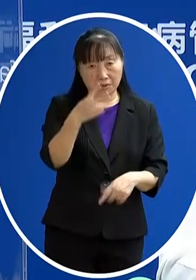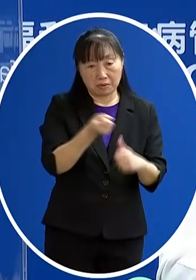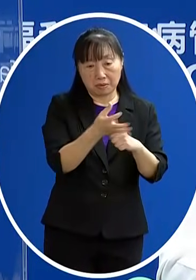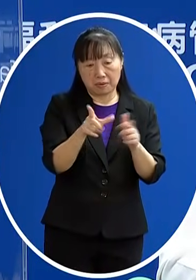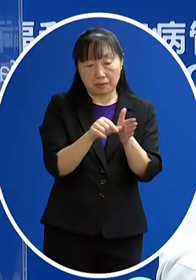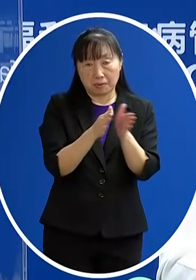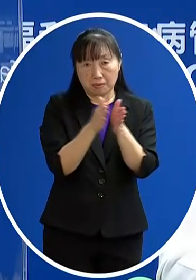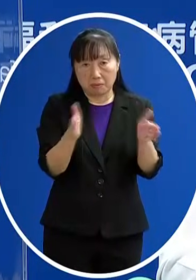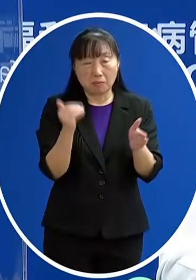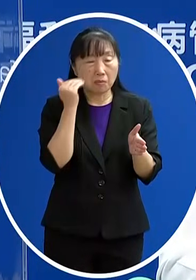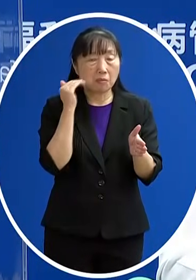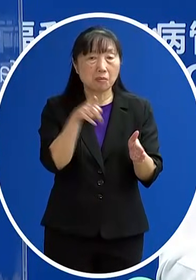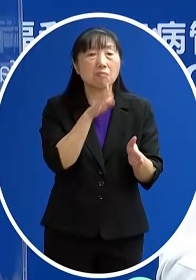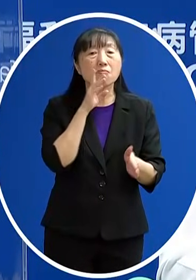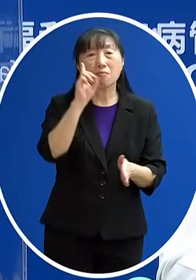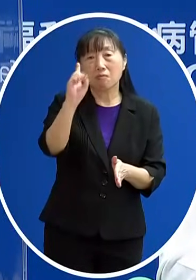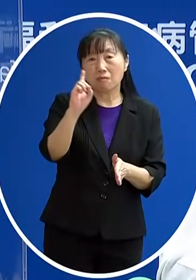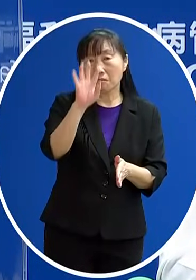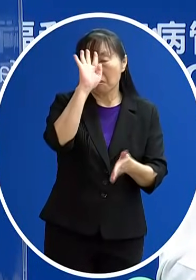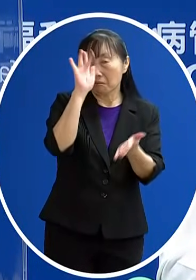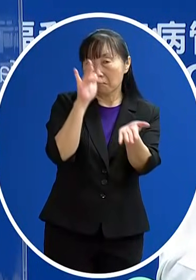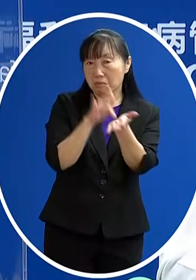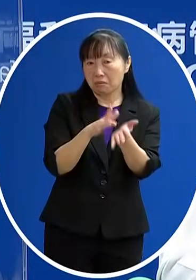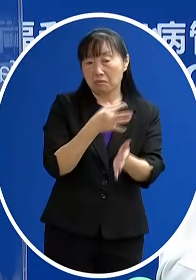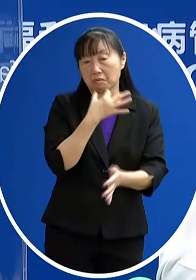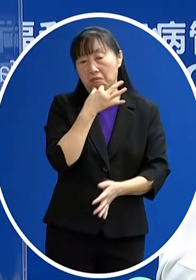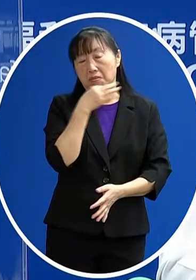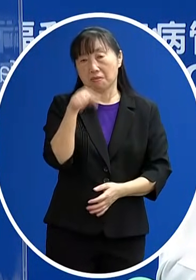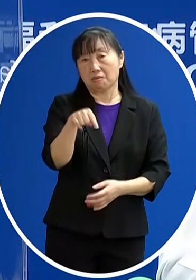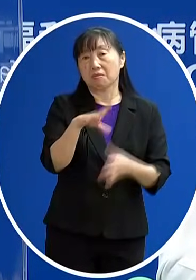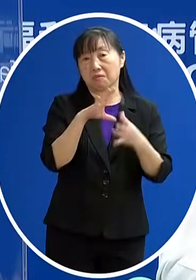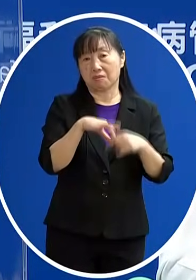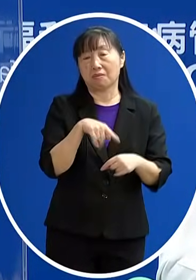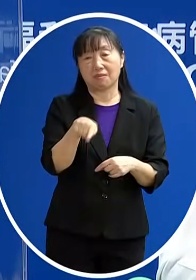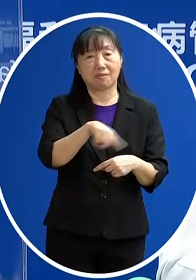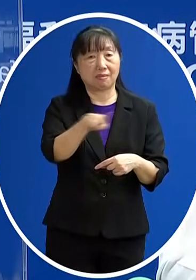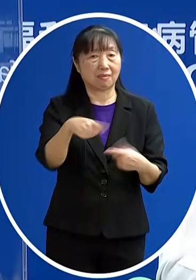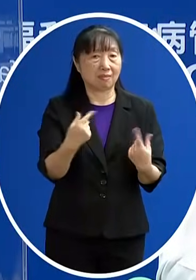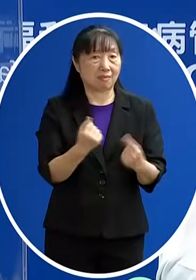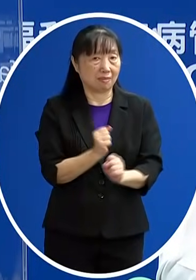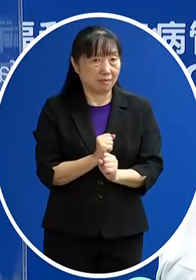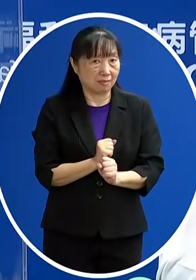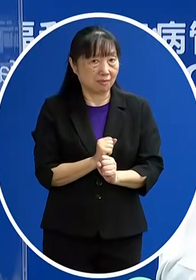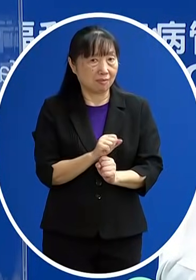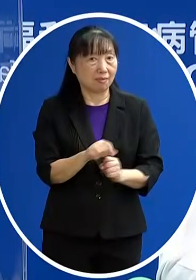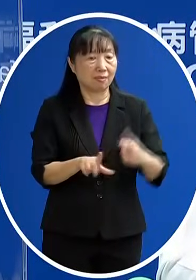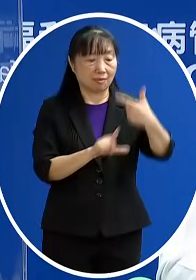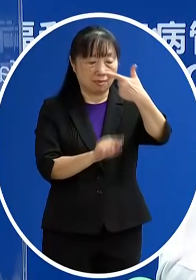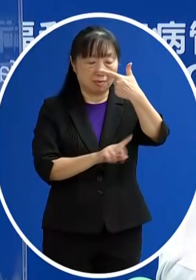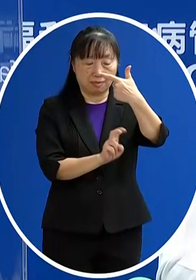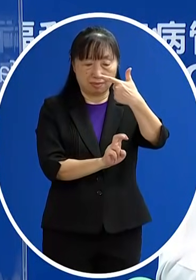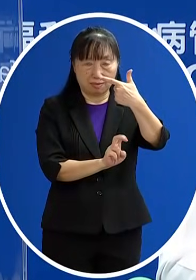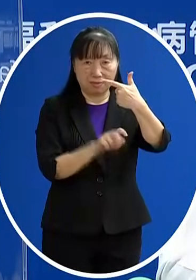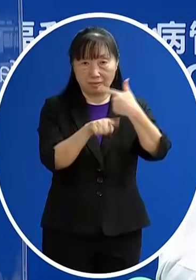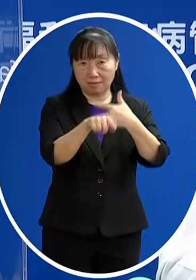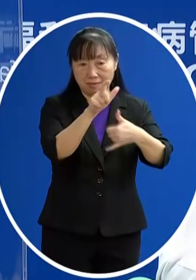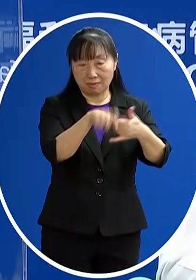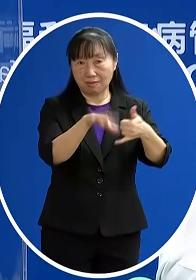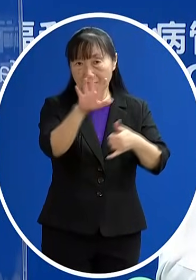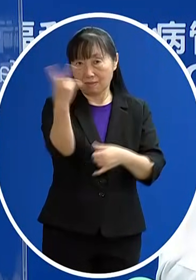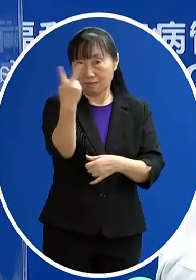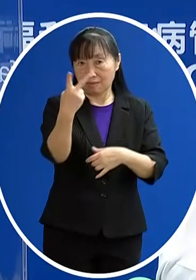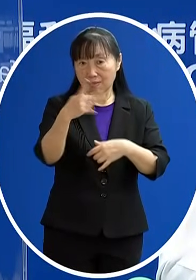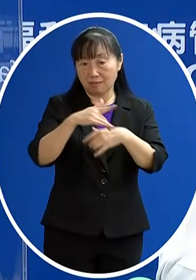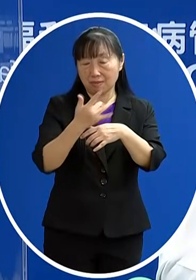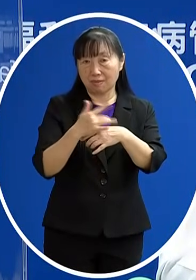应这个 Delta 病毒株的可能性，我们也是不敢大意，所以他有6月20号个案有2位亲